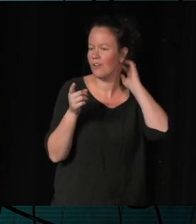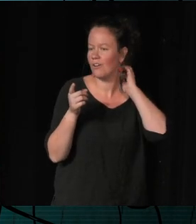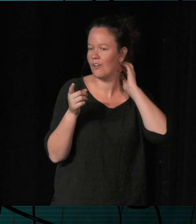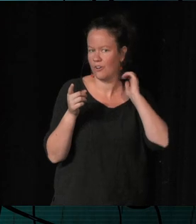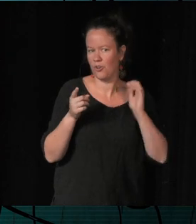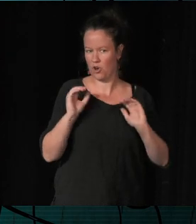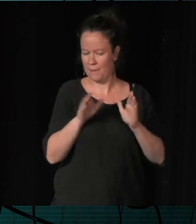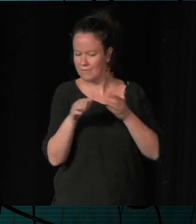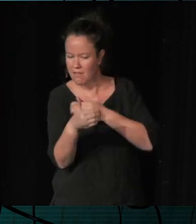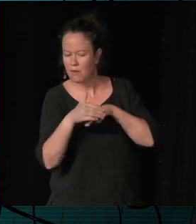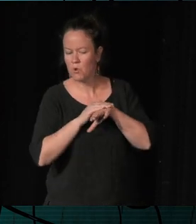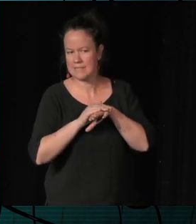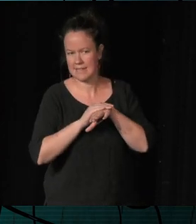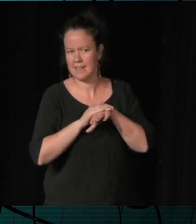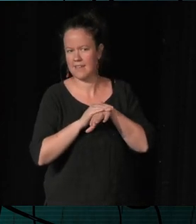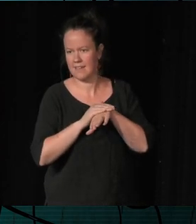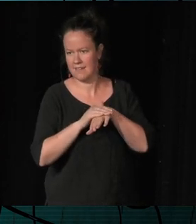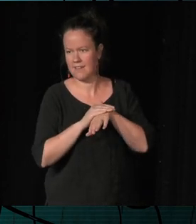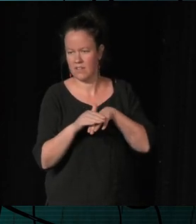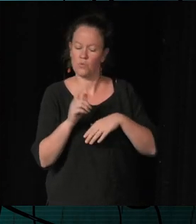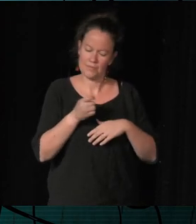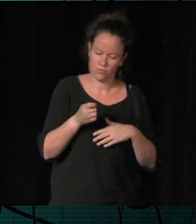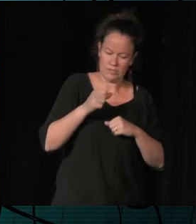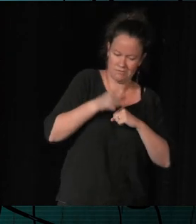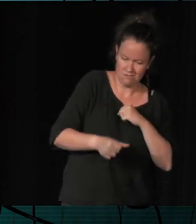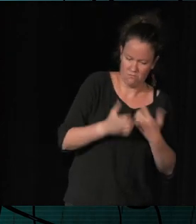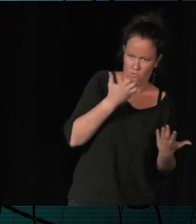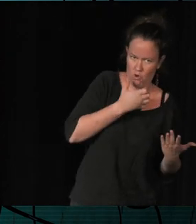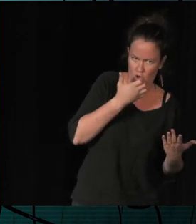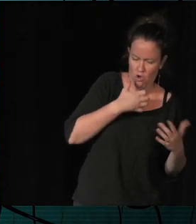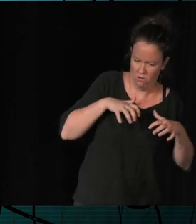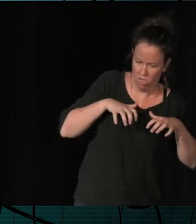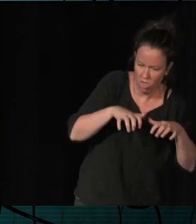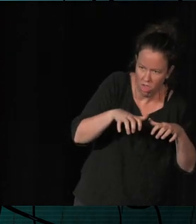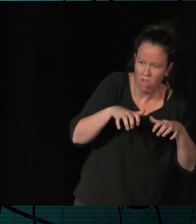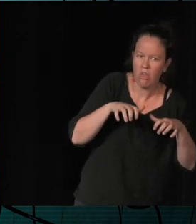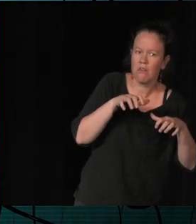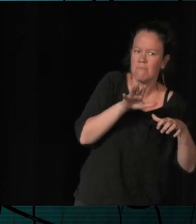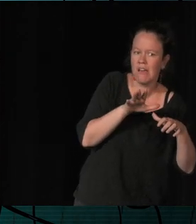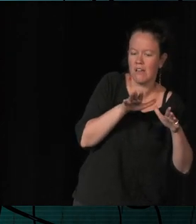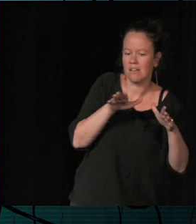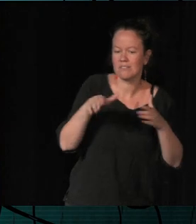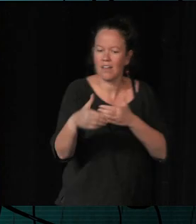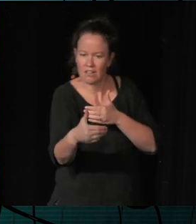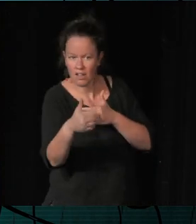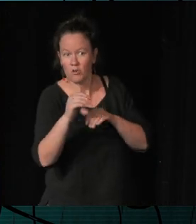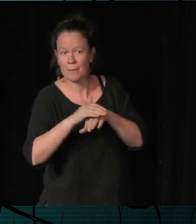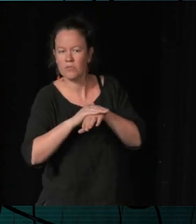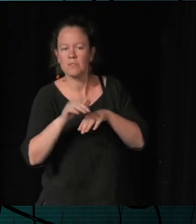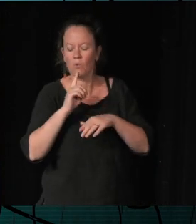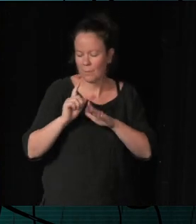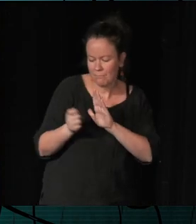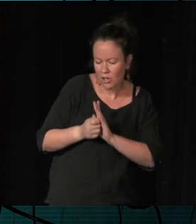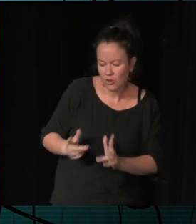c'est un jeu politique. Donc c'est à la fois un jeu du genre de l'horreur, mais c'est un jeu qui parle de sujets politiques. Sur la période de la Terreur blanche, quoi. Donc,